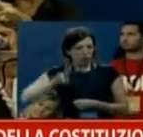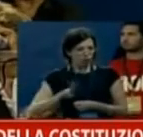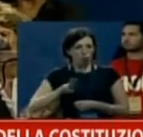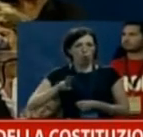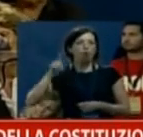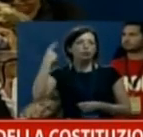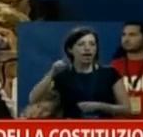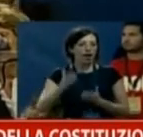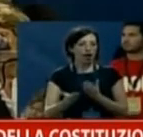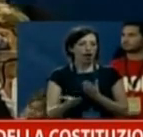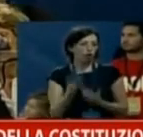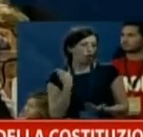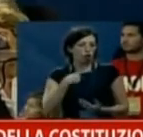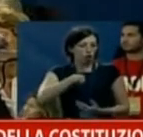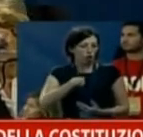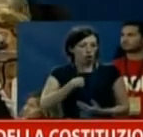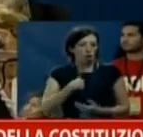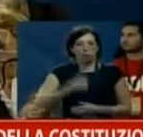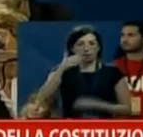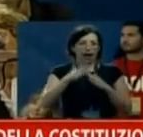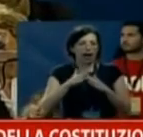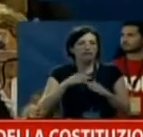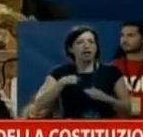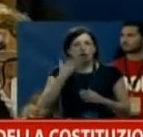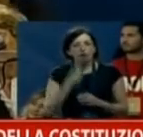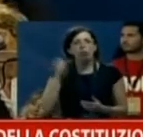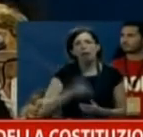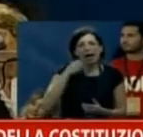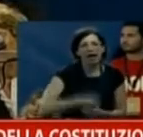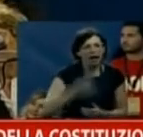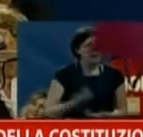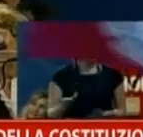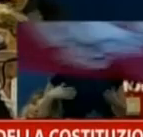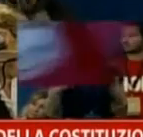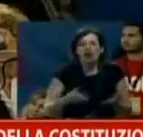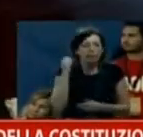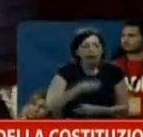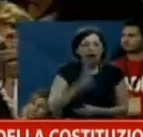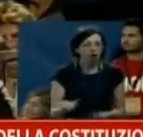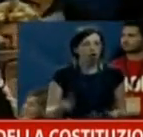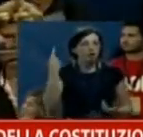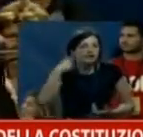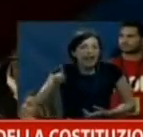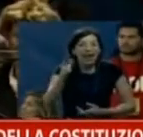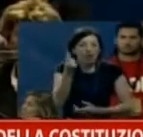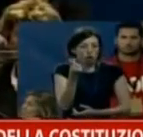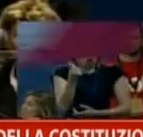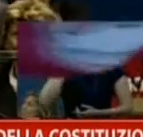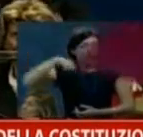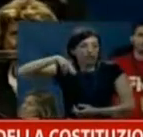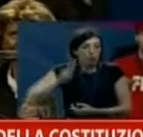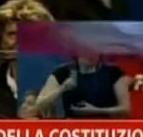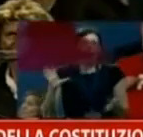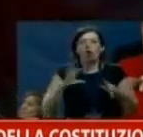casa. La può pagare e la paga volentieri se quei denari sono destinati alle finalità che